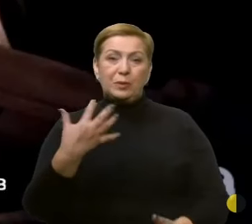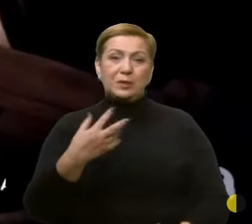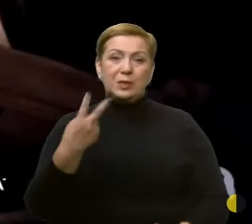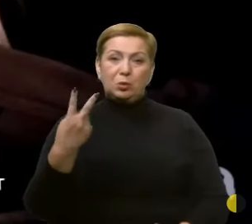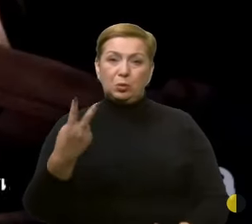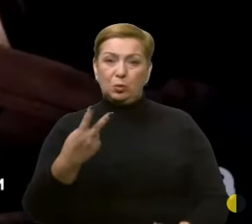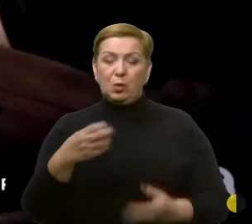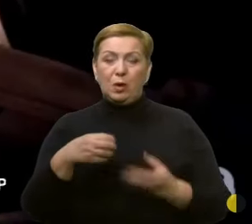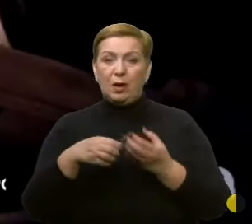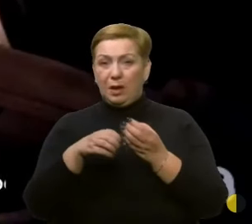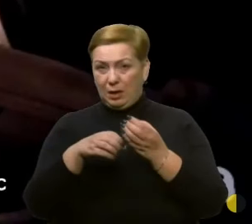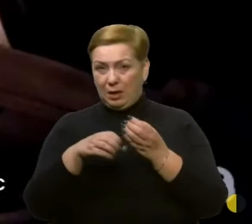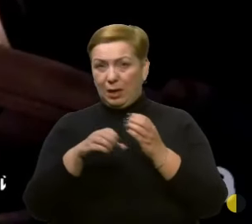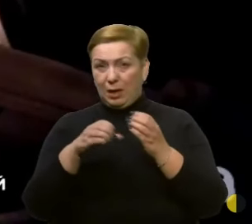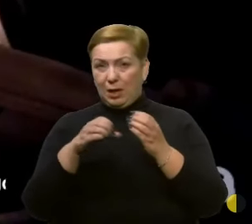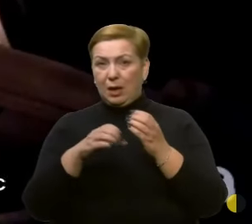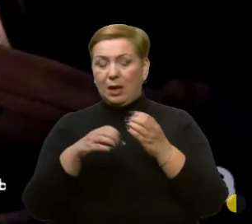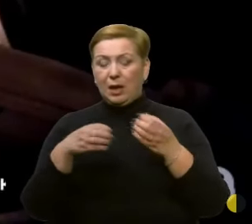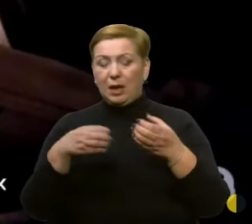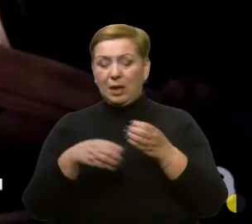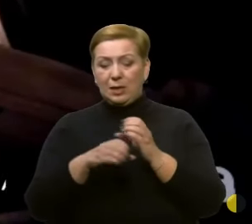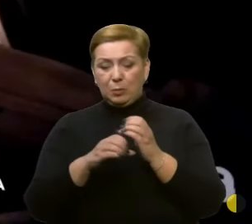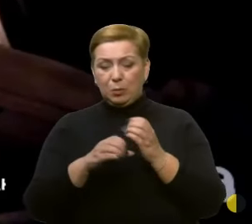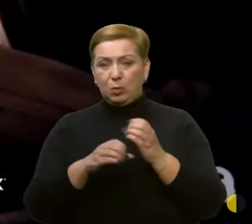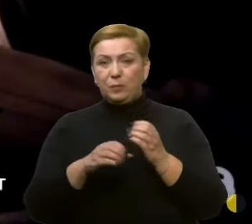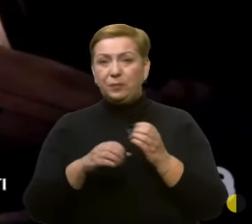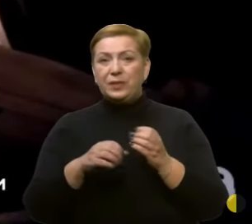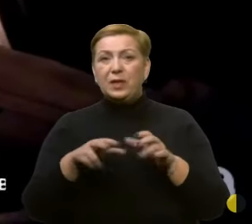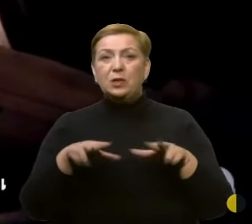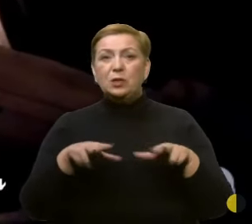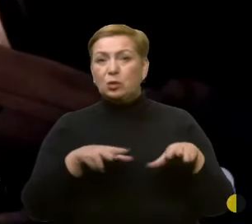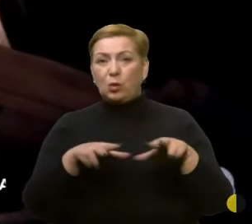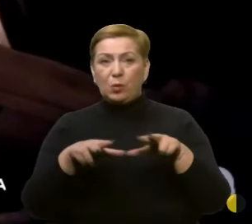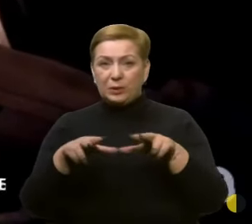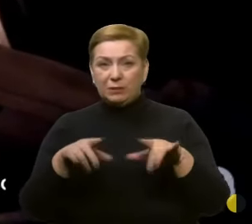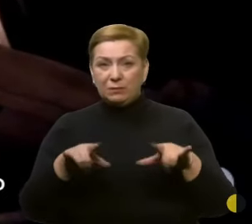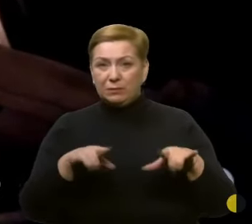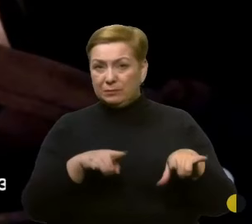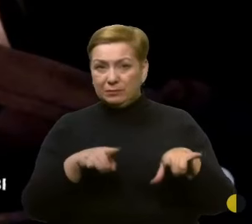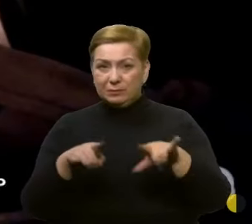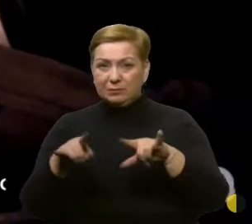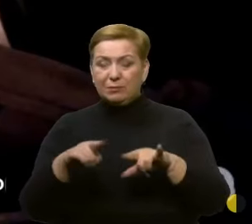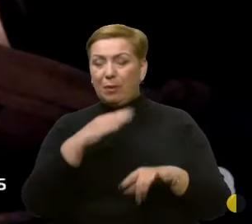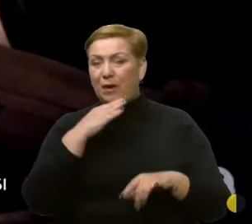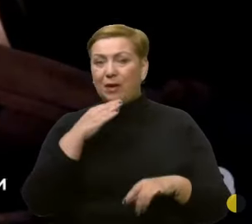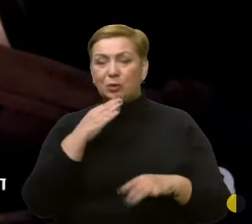Звісно, що дронів теж багато не буває.